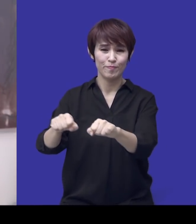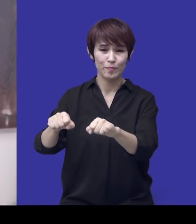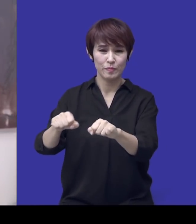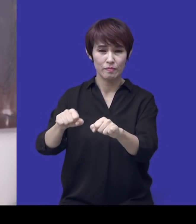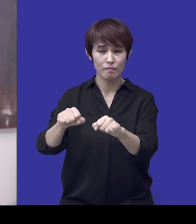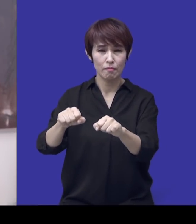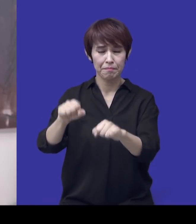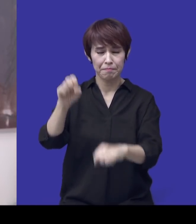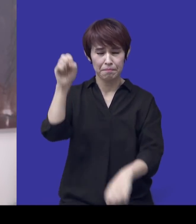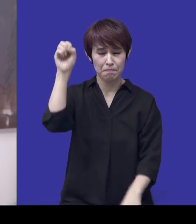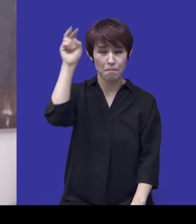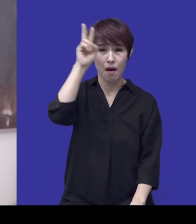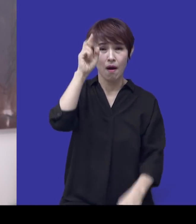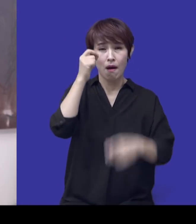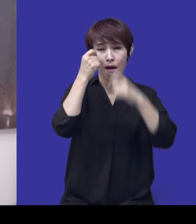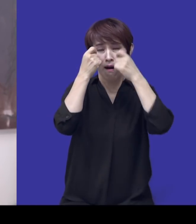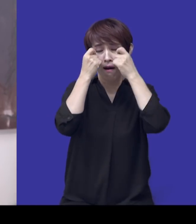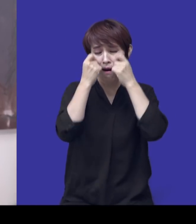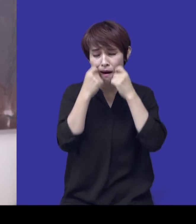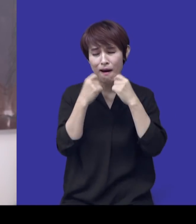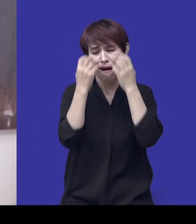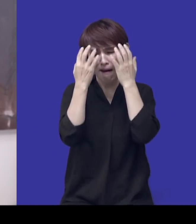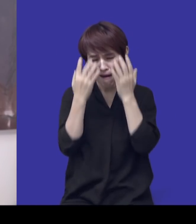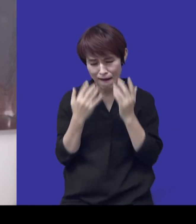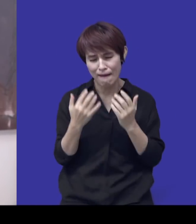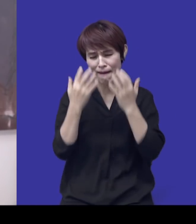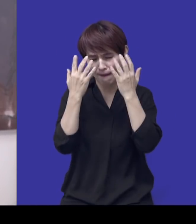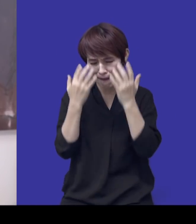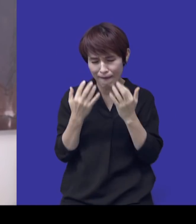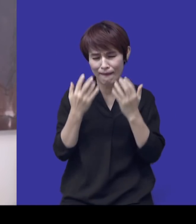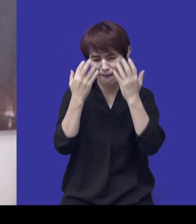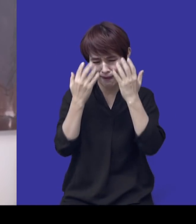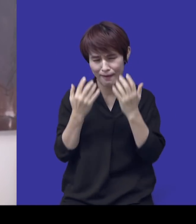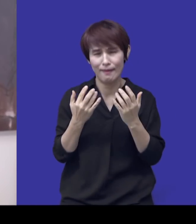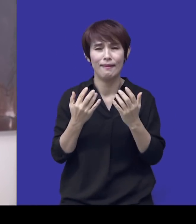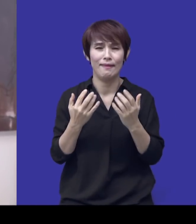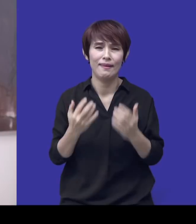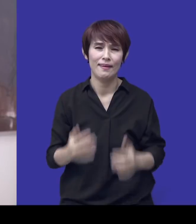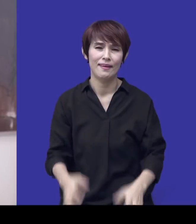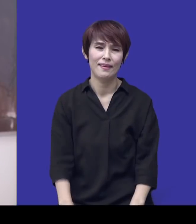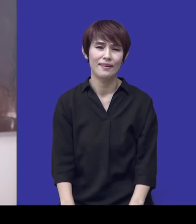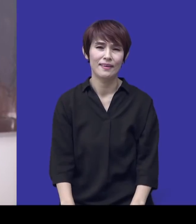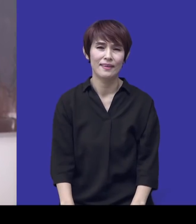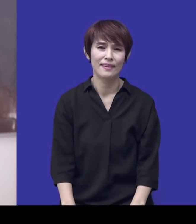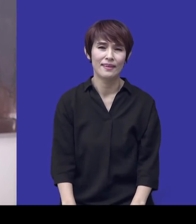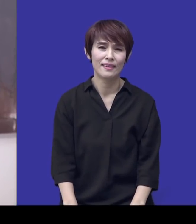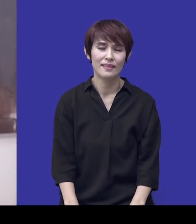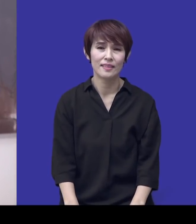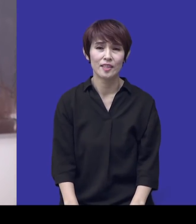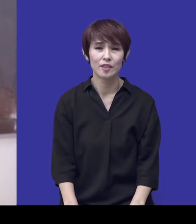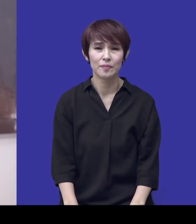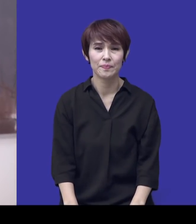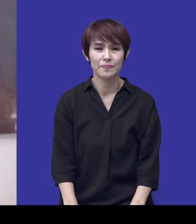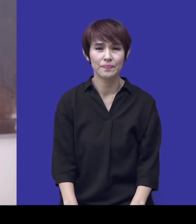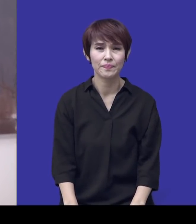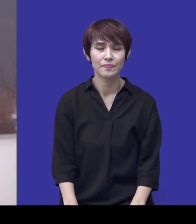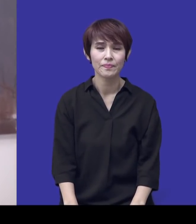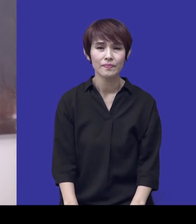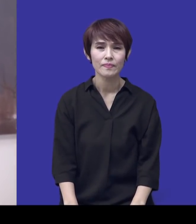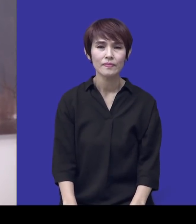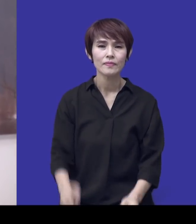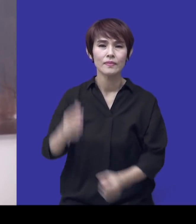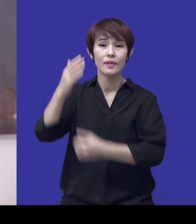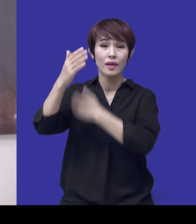갑자기 눈물이 엄청나게 나는 거예요. 근데 눈물이 나면서 그때